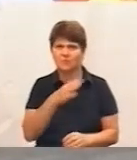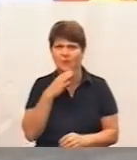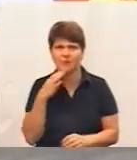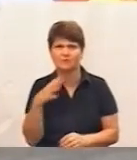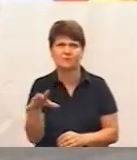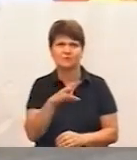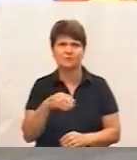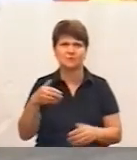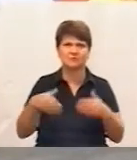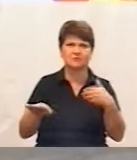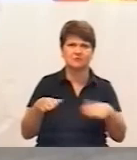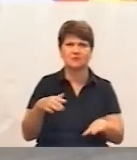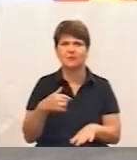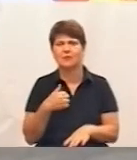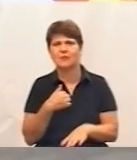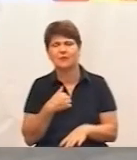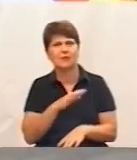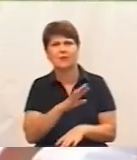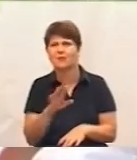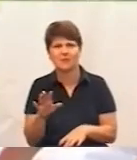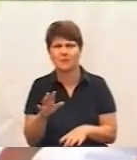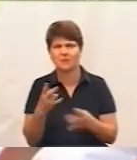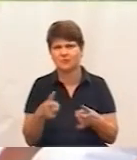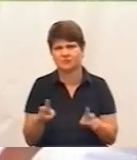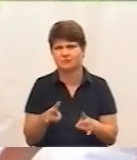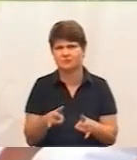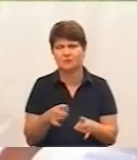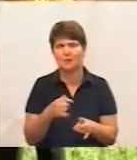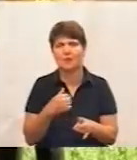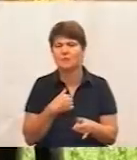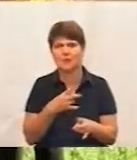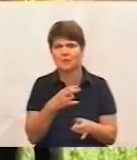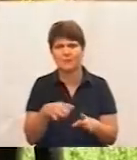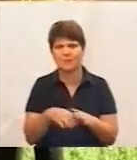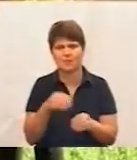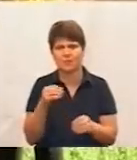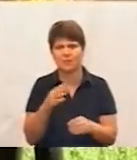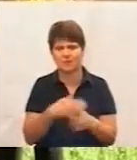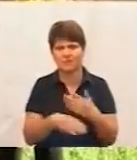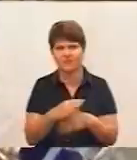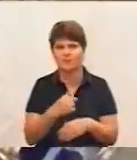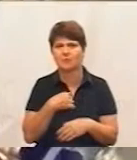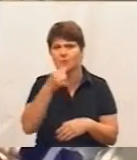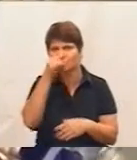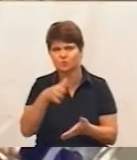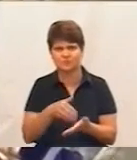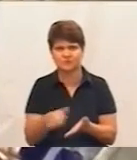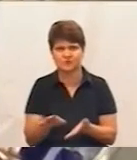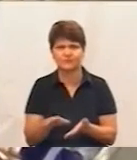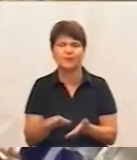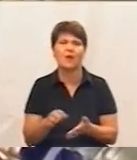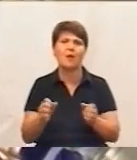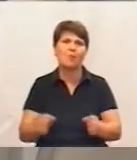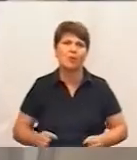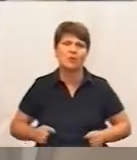не потрібно. Ну, ми теж не вибирали інвалідність. Я не могла без нього вже жити. Покататися на дитячій гойдалці навіть із